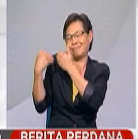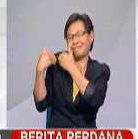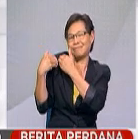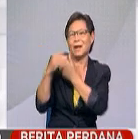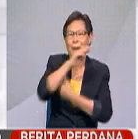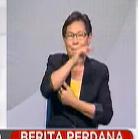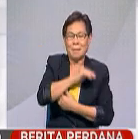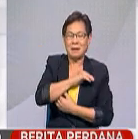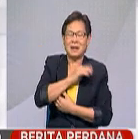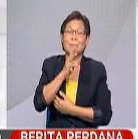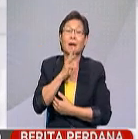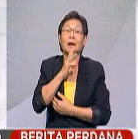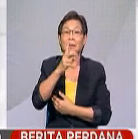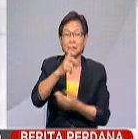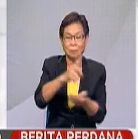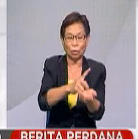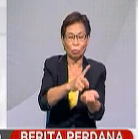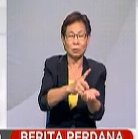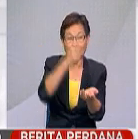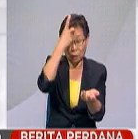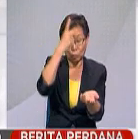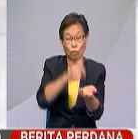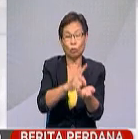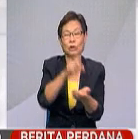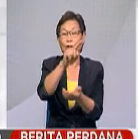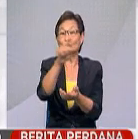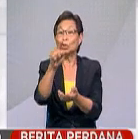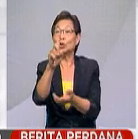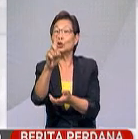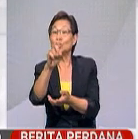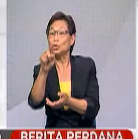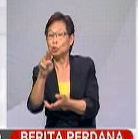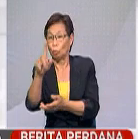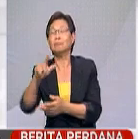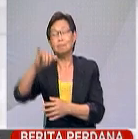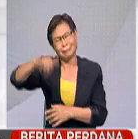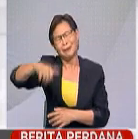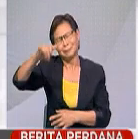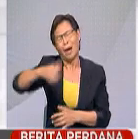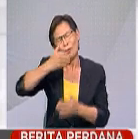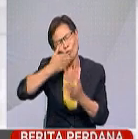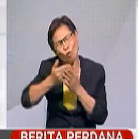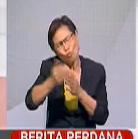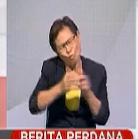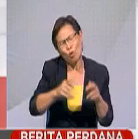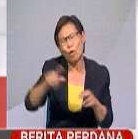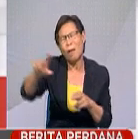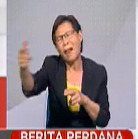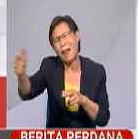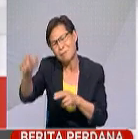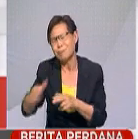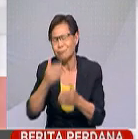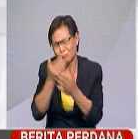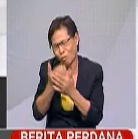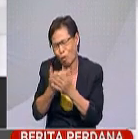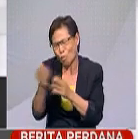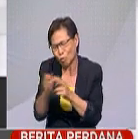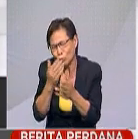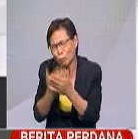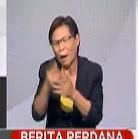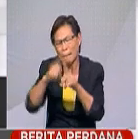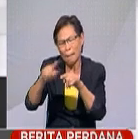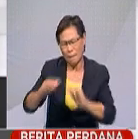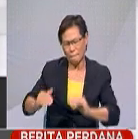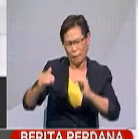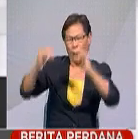tegas menterinya Datuk Seri Dr. Zulkifli Ahmad. Ia bukan untuk menafikan usaha baik mana-mana pihak tetapi kenyataan di pelbagai